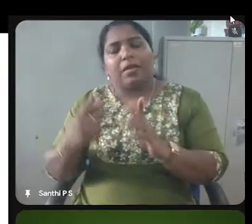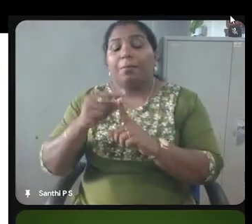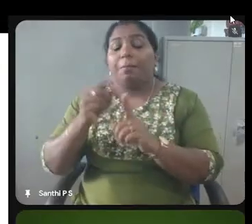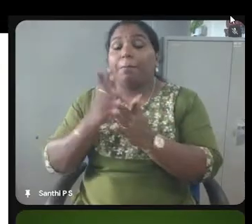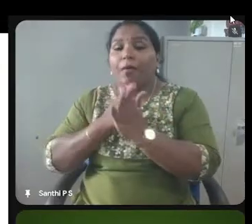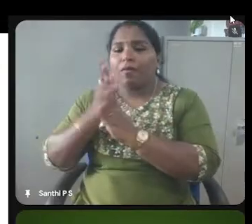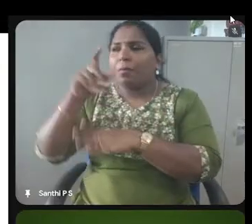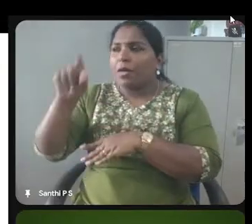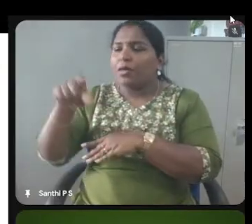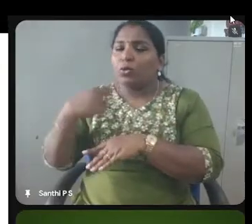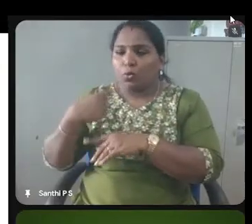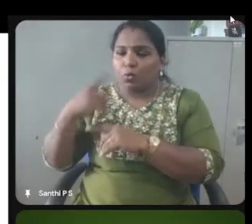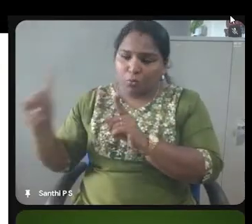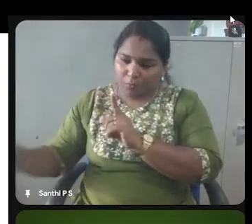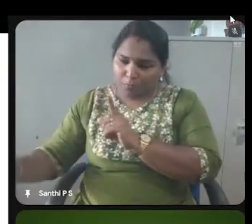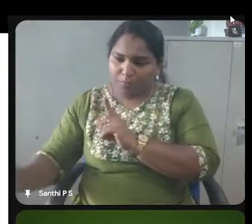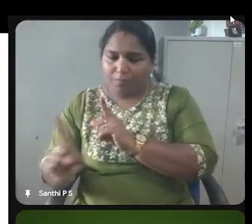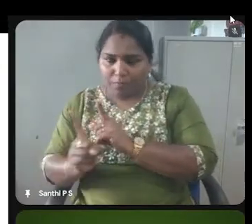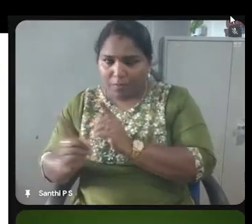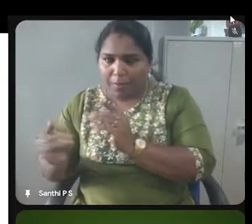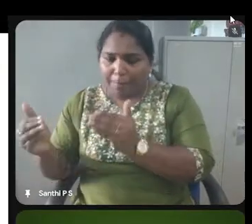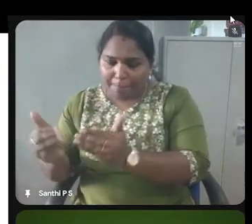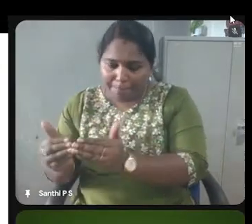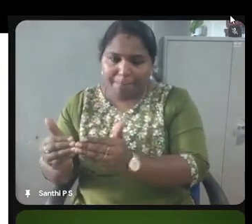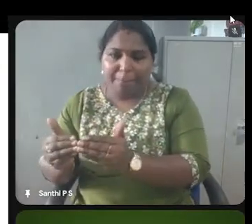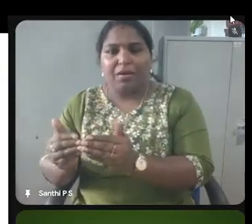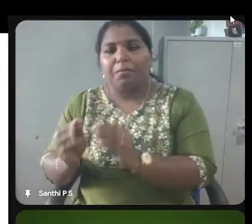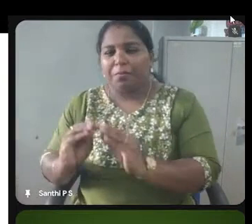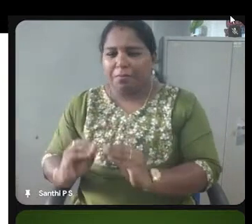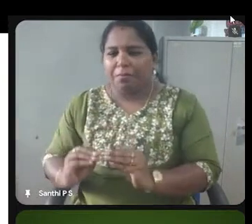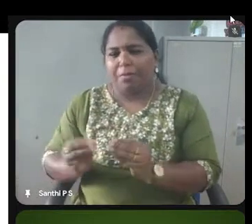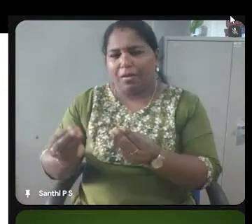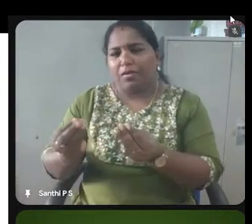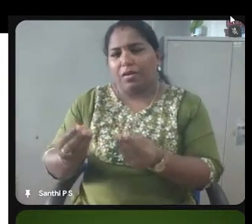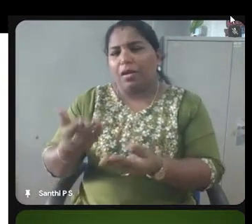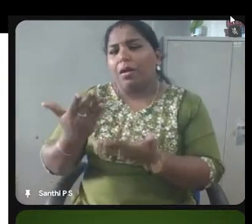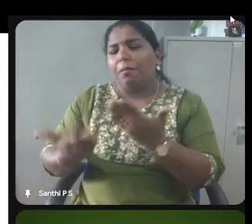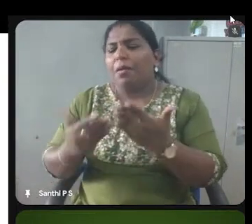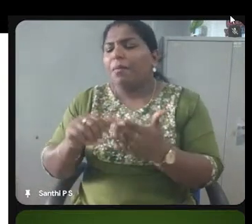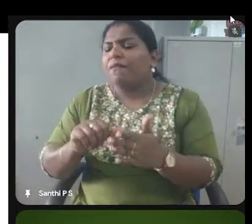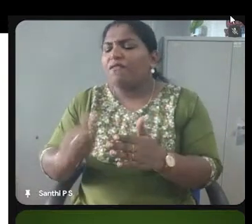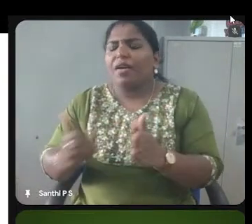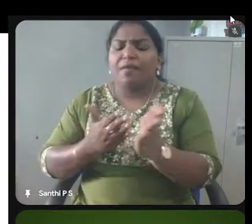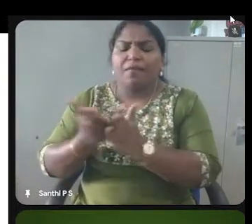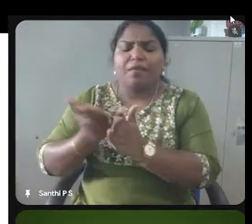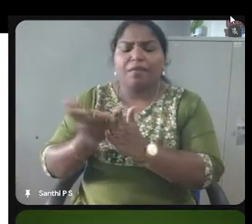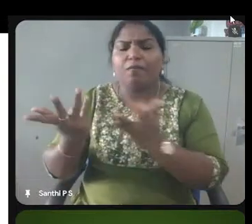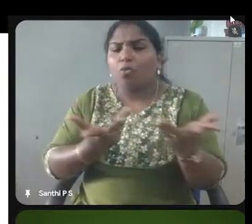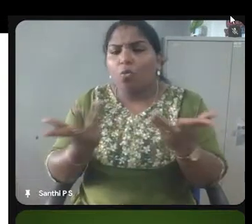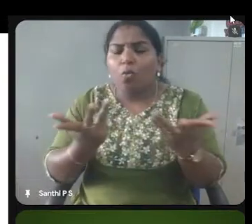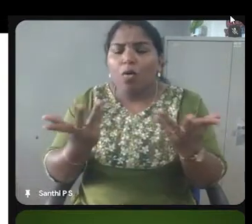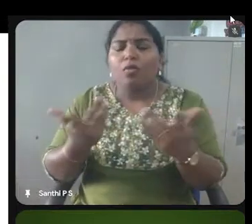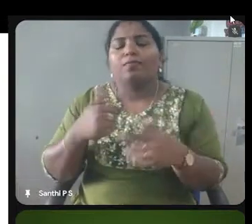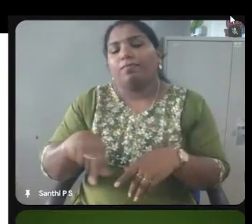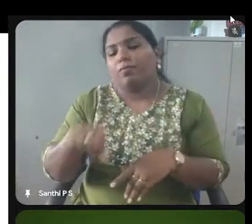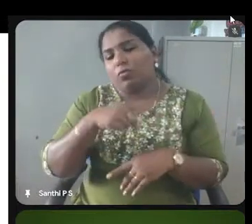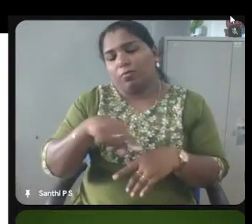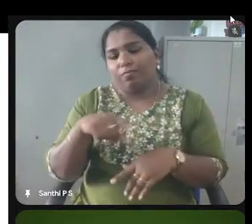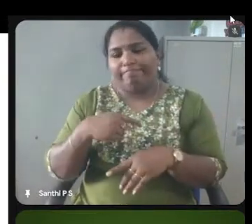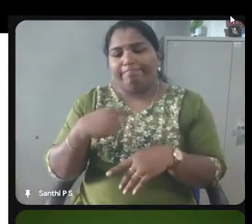തേടണം. എന്തുകൊണ്ടാണ് ഇത് മാത്രമാണോ, അല്ലെങ്കിൽ അടുത്തത് എന്ത് ചെയ്യണം എന്നുള്ളത് അവര് പറയണം എന്ത് ചെയ്യണം